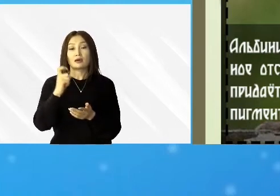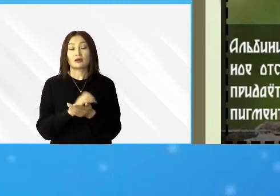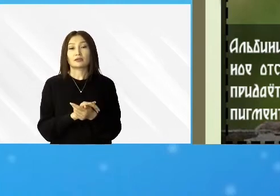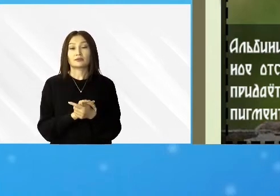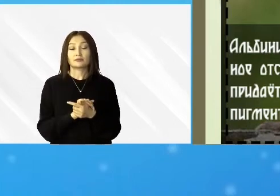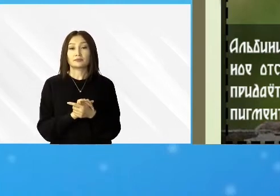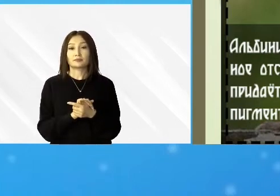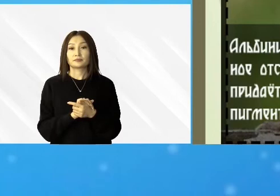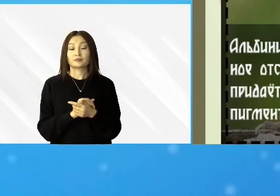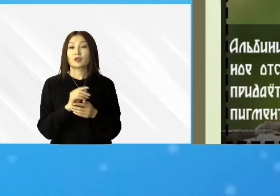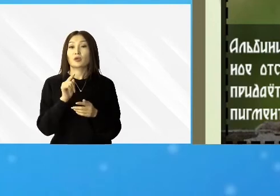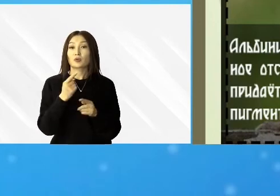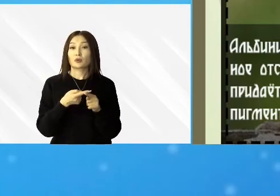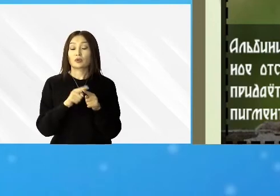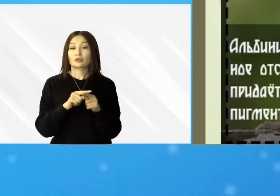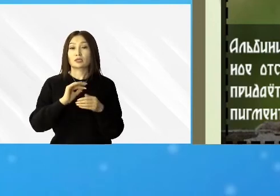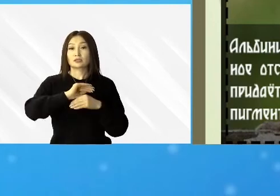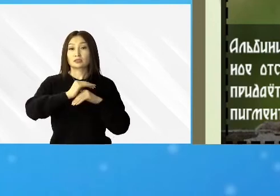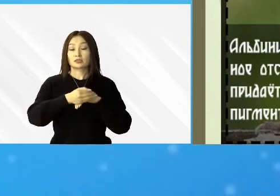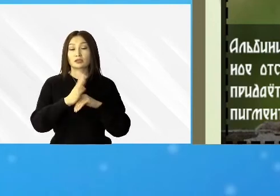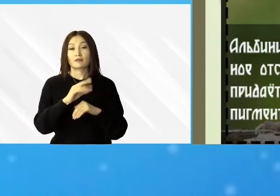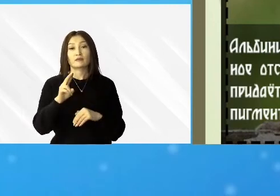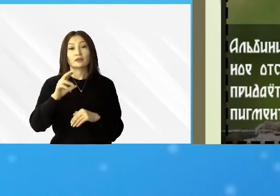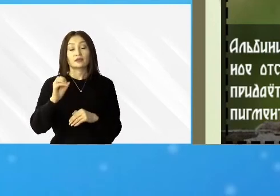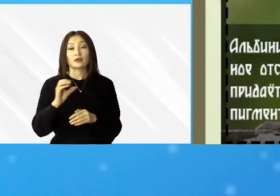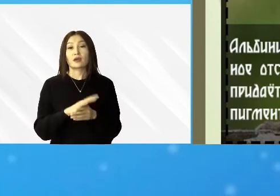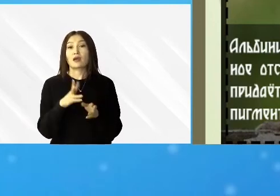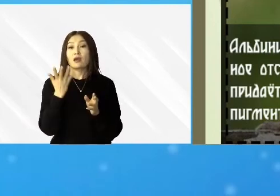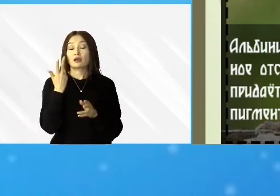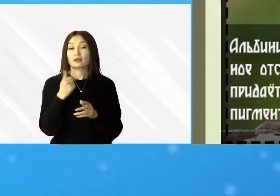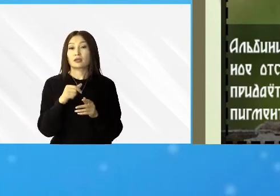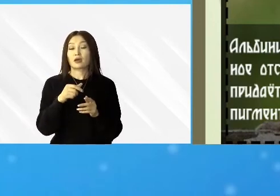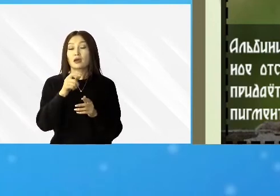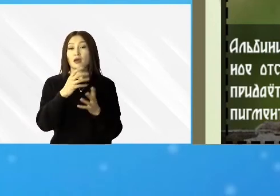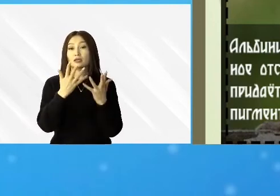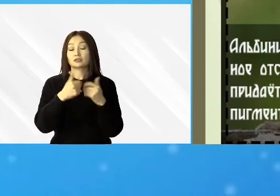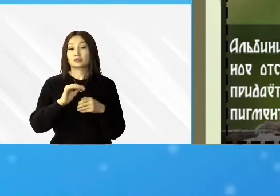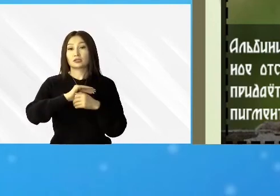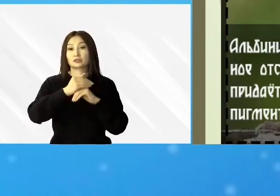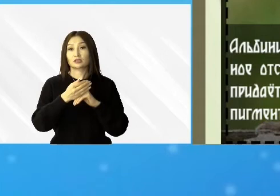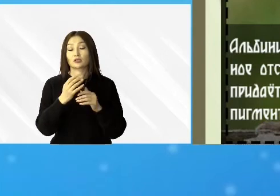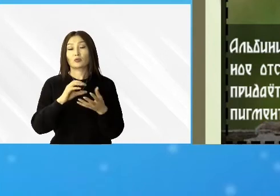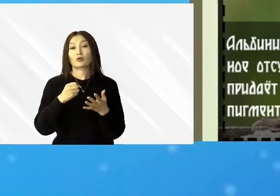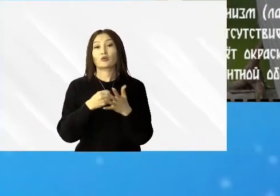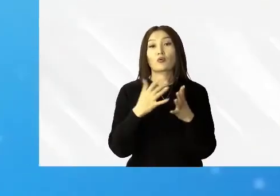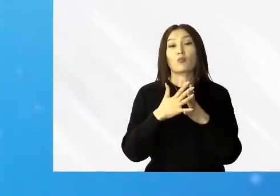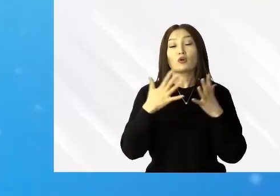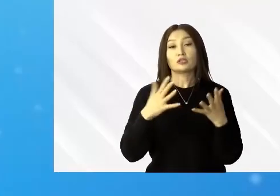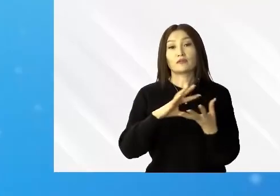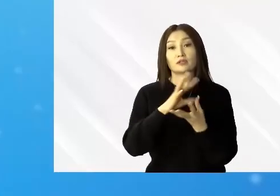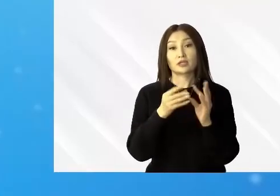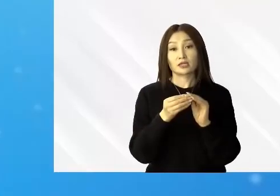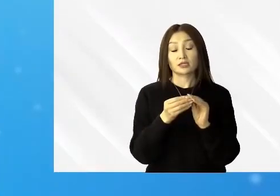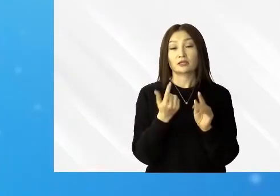гетерозиготном состоянии, то есть в скрытом виде. Когда число гетерозигот в популяции достигает большего